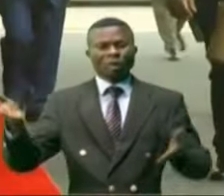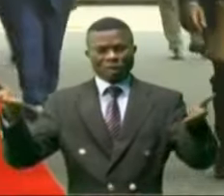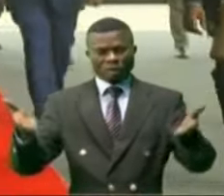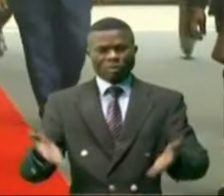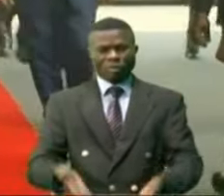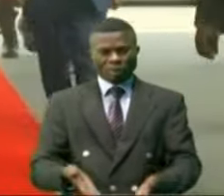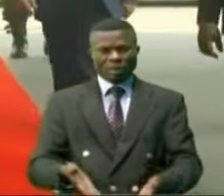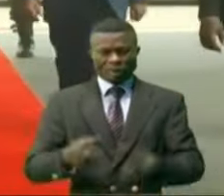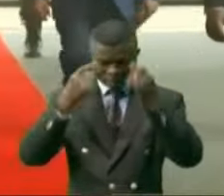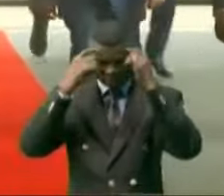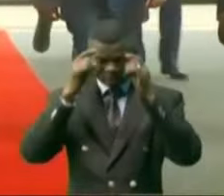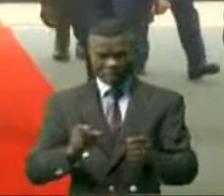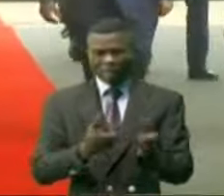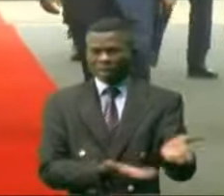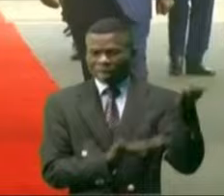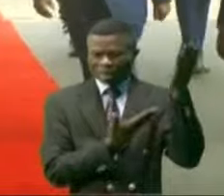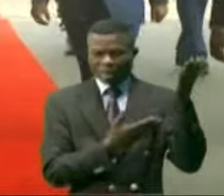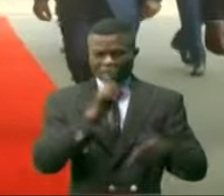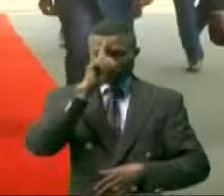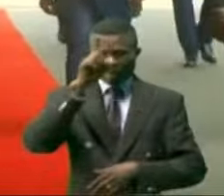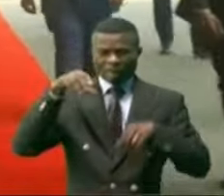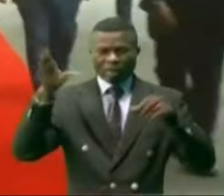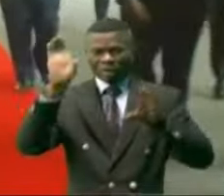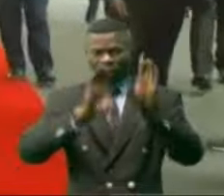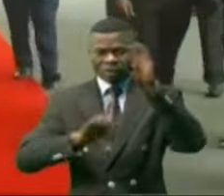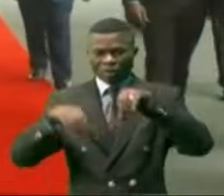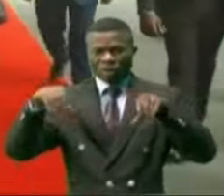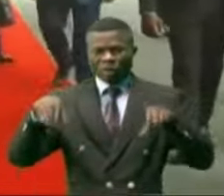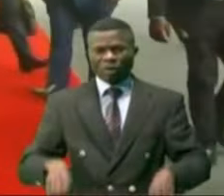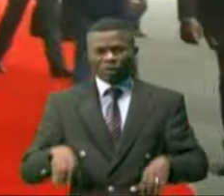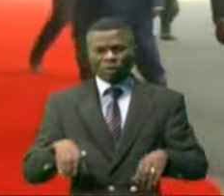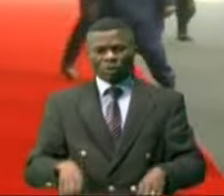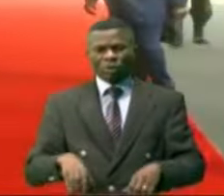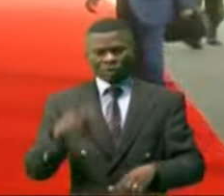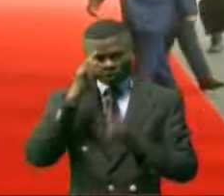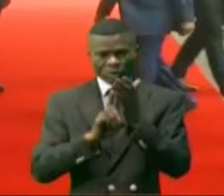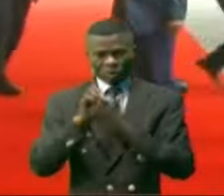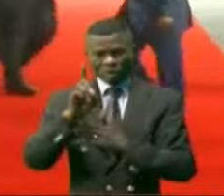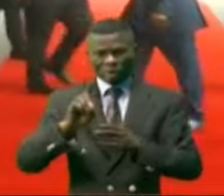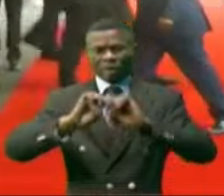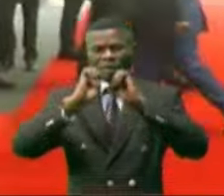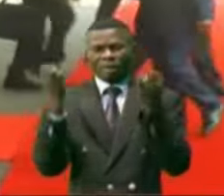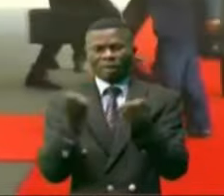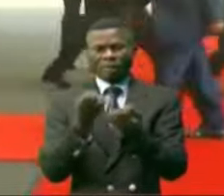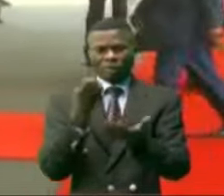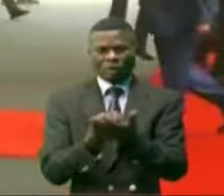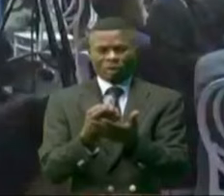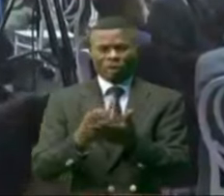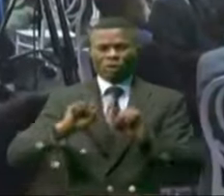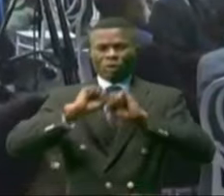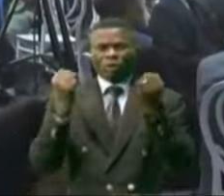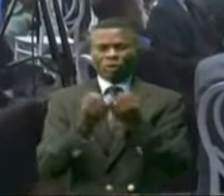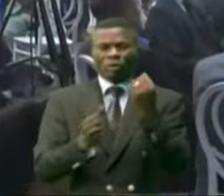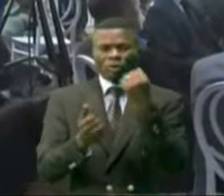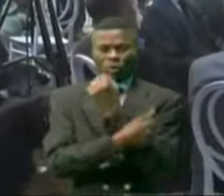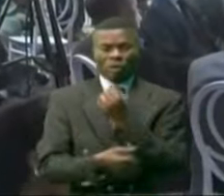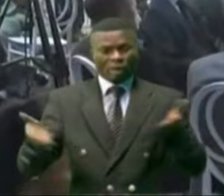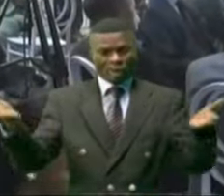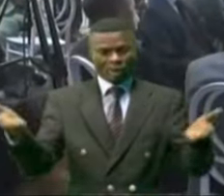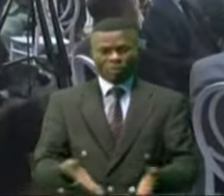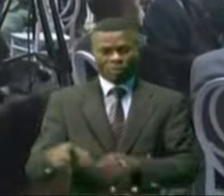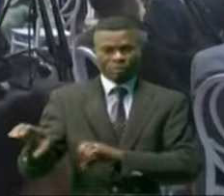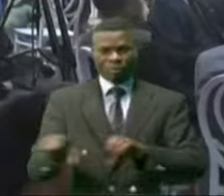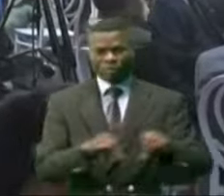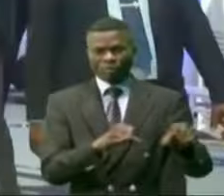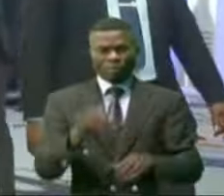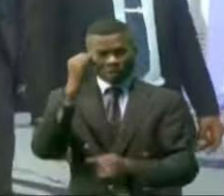qui tient à l'importance du génie scientifique pour le développement économique et social du pays, a marqué de sa présence la